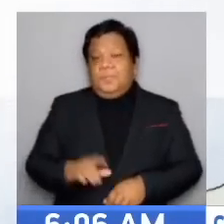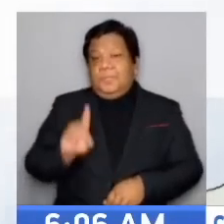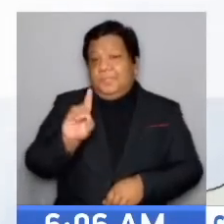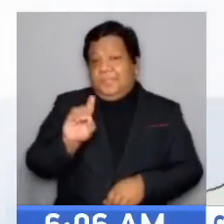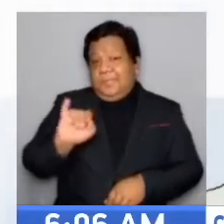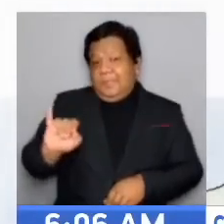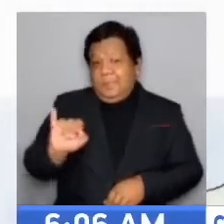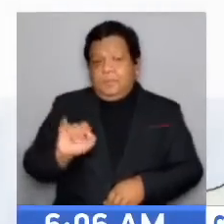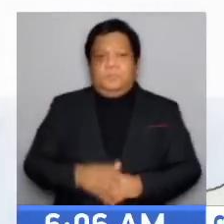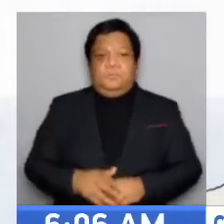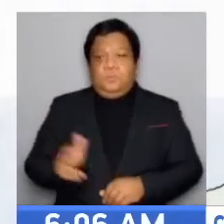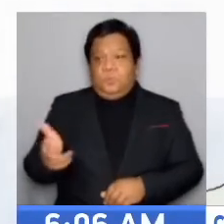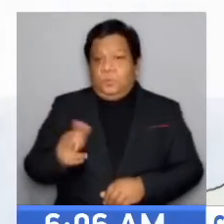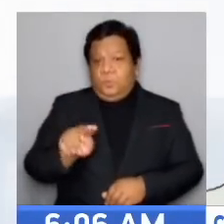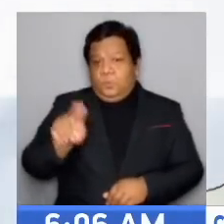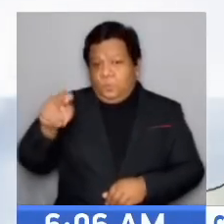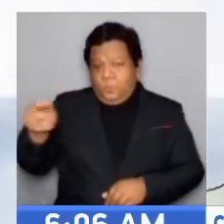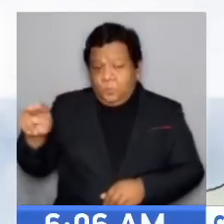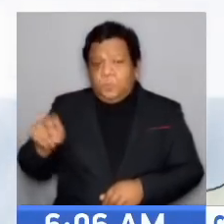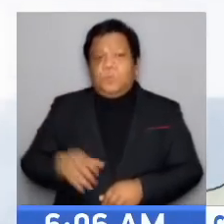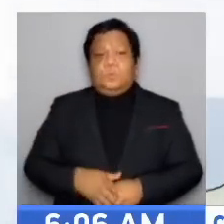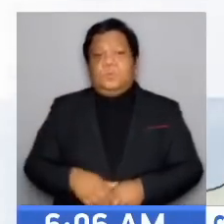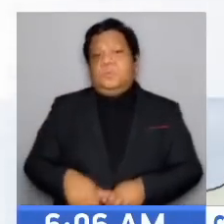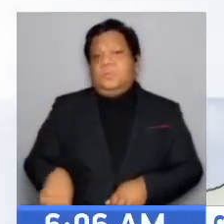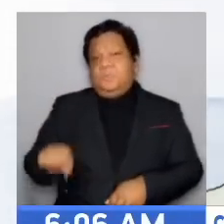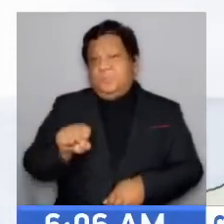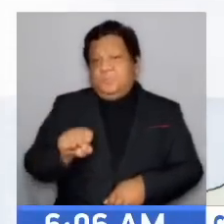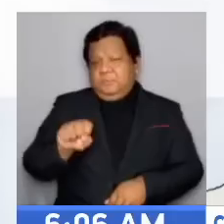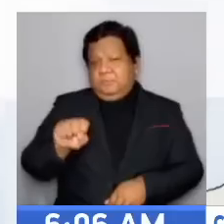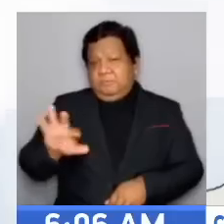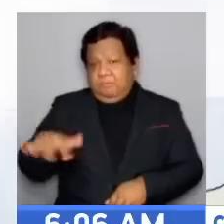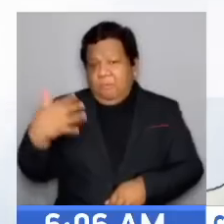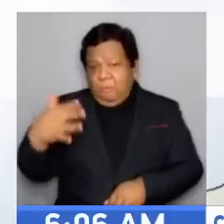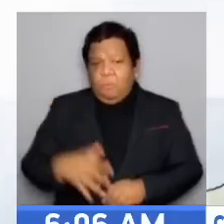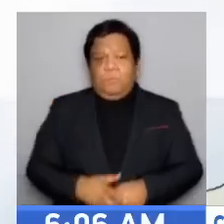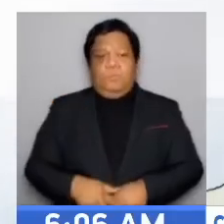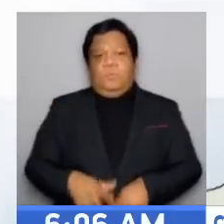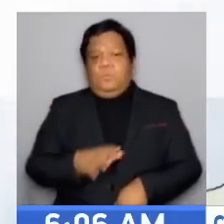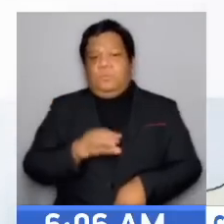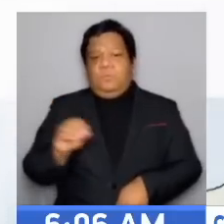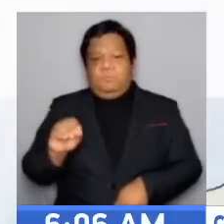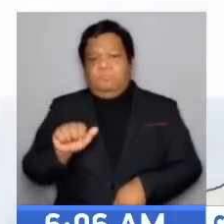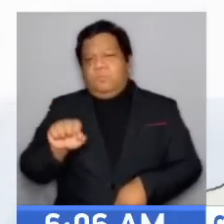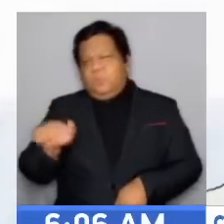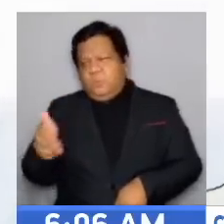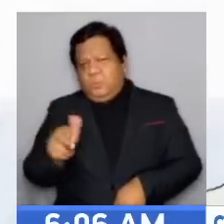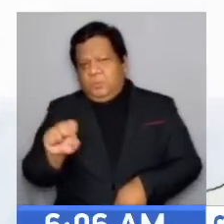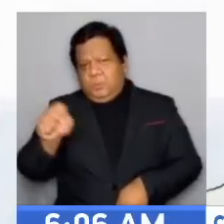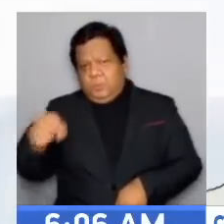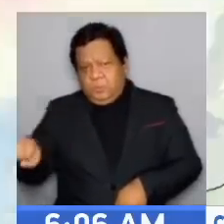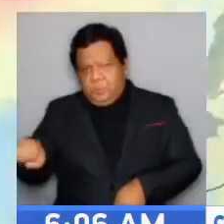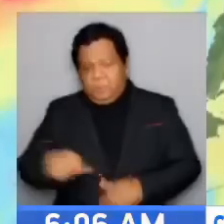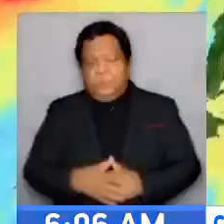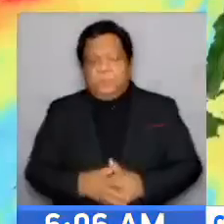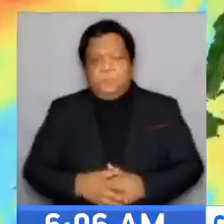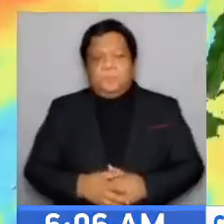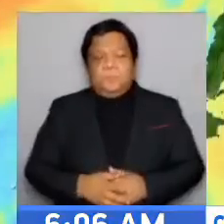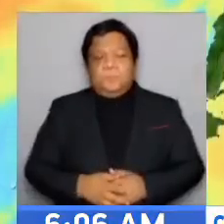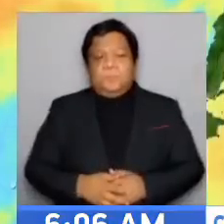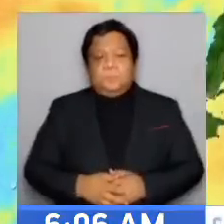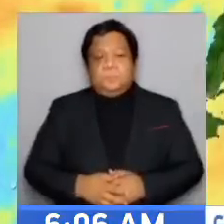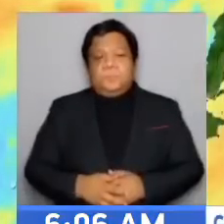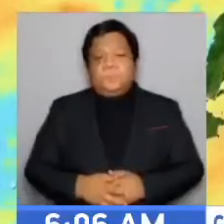at Bucas Grande, at sa northern portion ng Surigao del Sur. Nabataan ang pag-asa ang sentro ng bagyo,